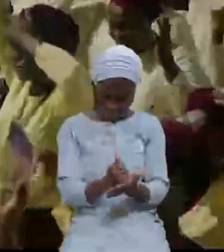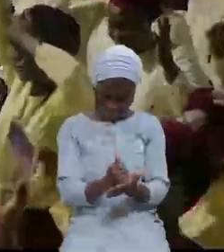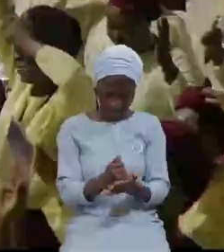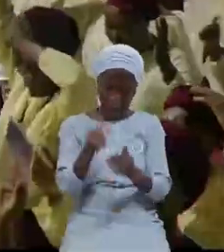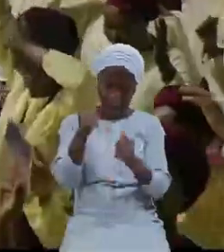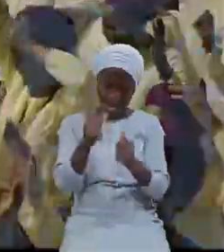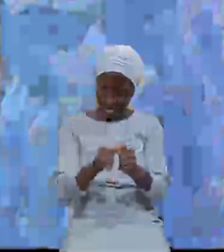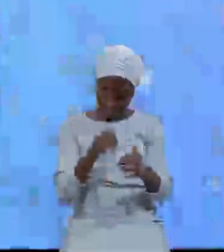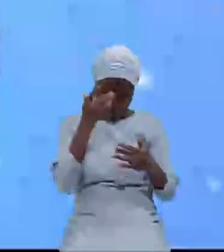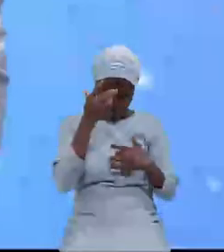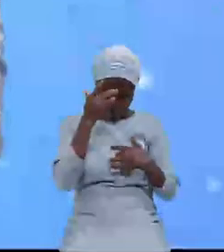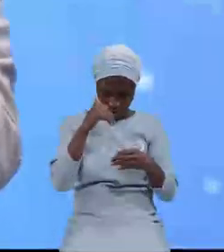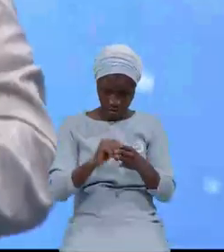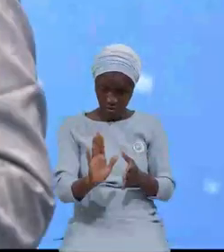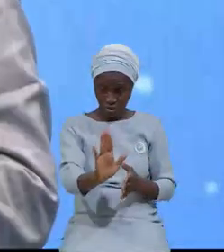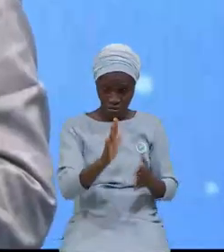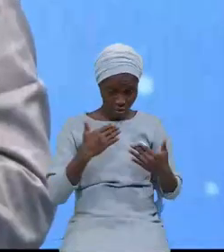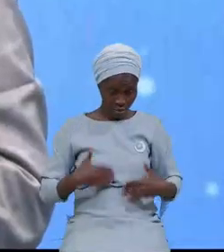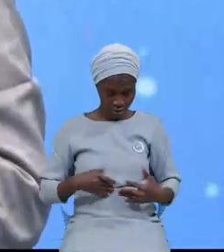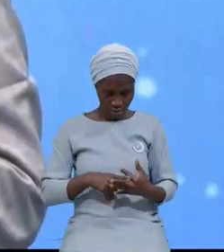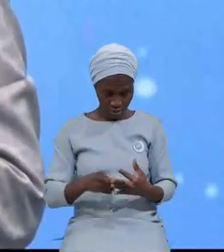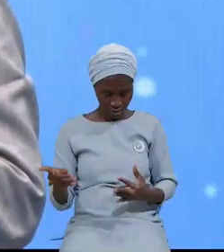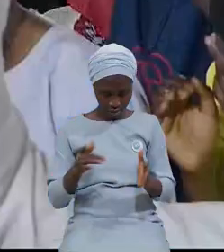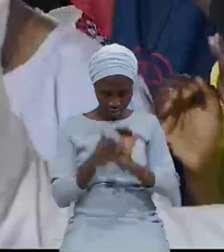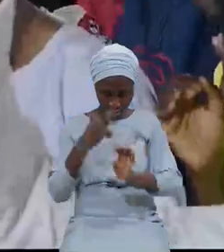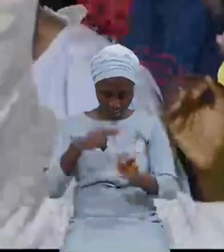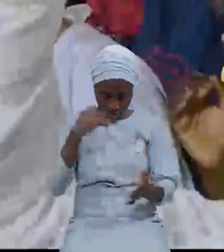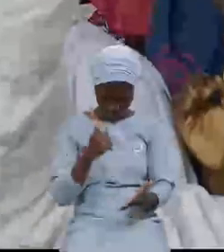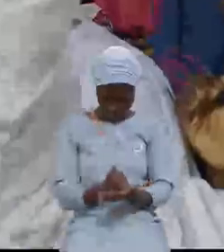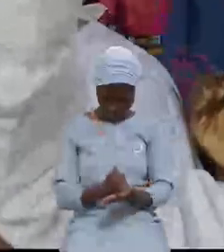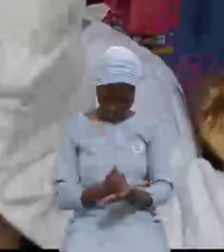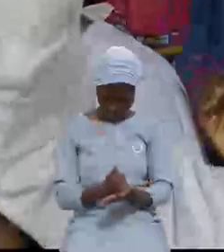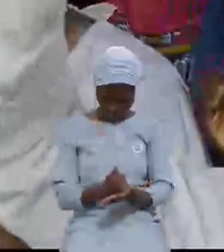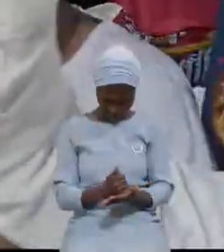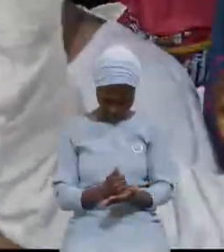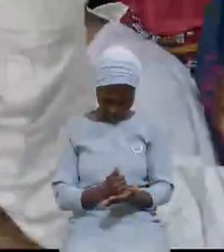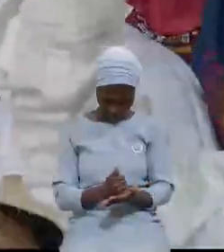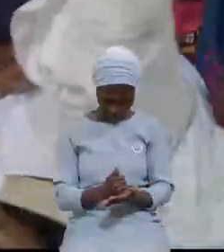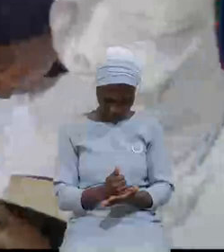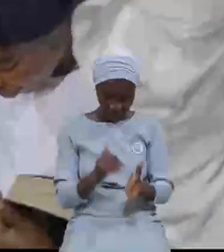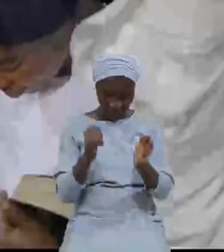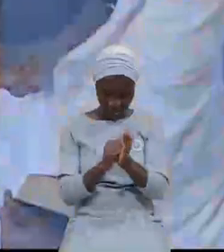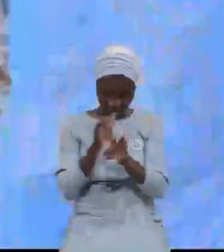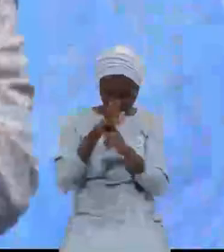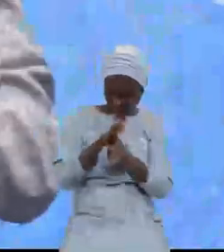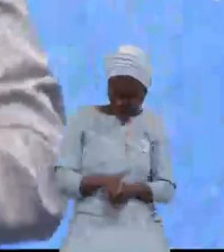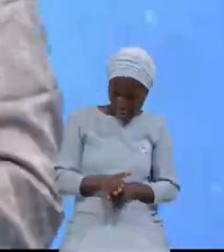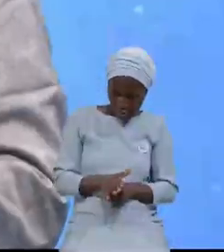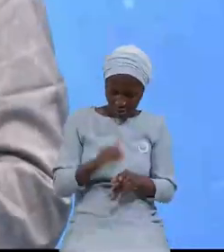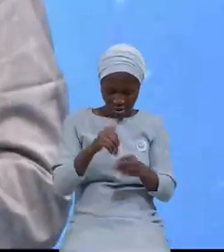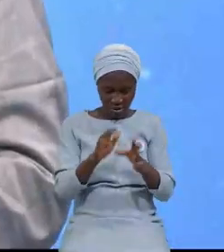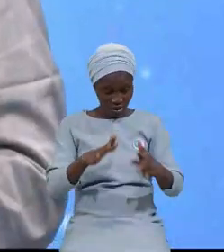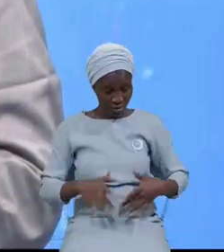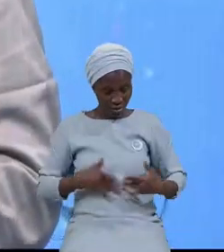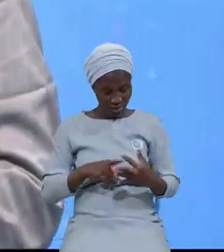Jésus toute maladie dans ton corps sors au nom de Jésus toute oppression dans